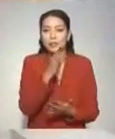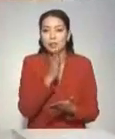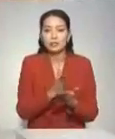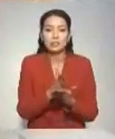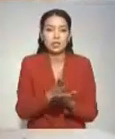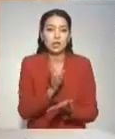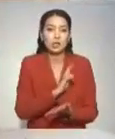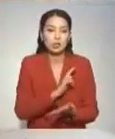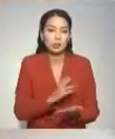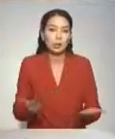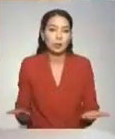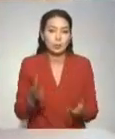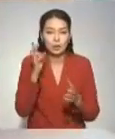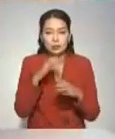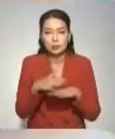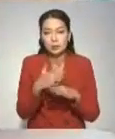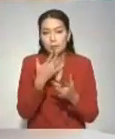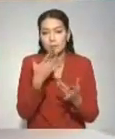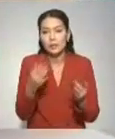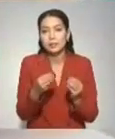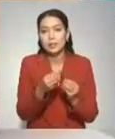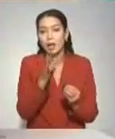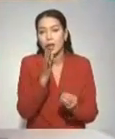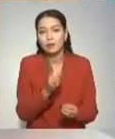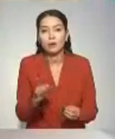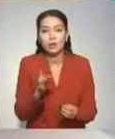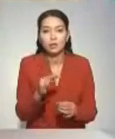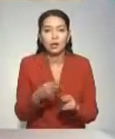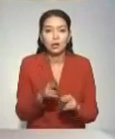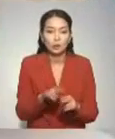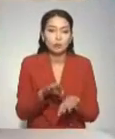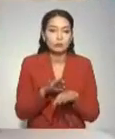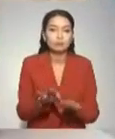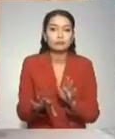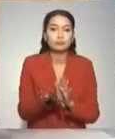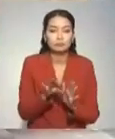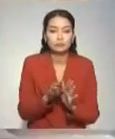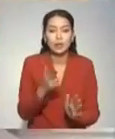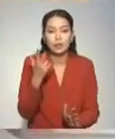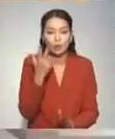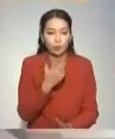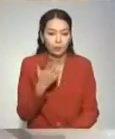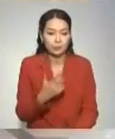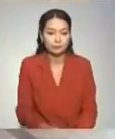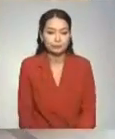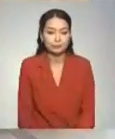стажем работы, проживающий в стране последние 10 лет и в регионе, от которого идет на выборы, 3 года.